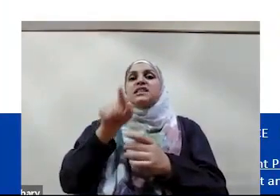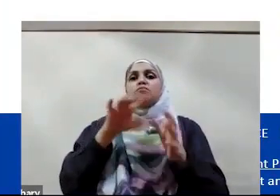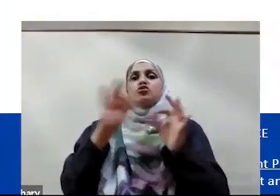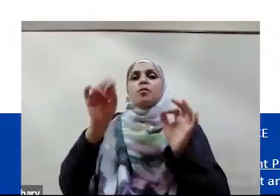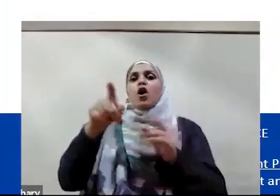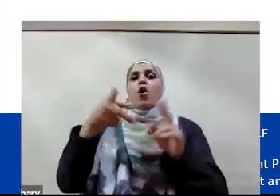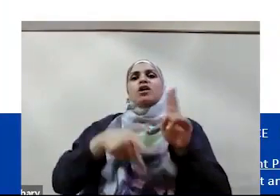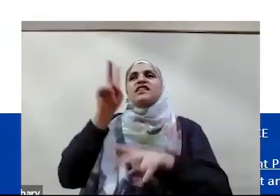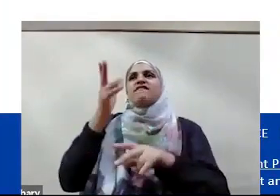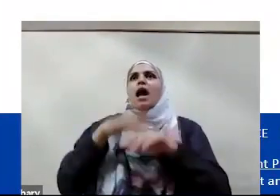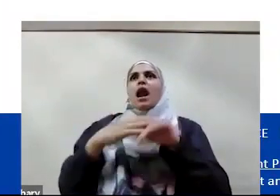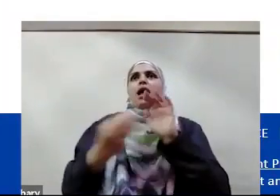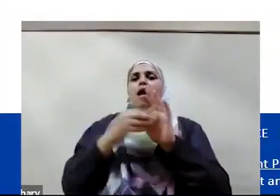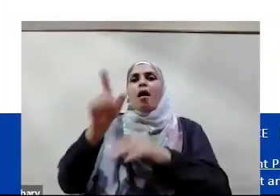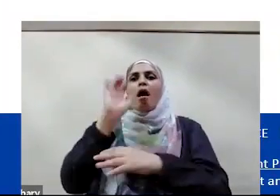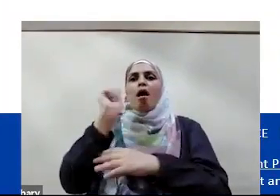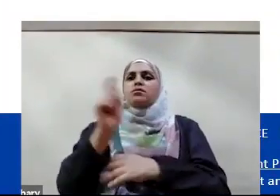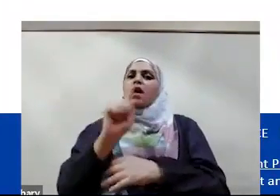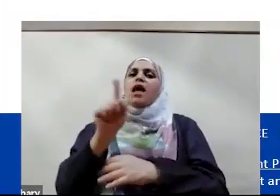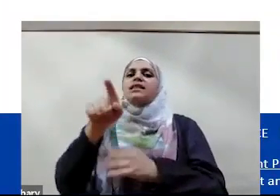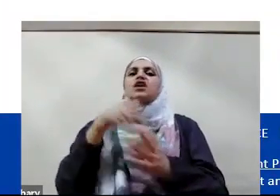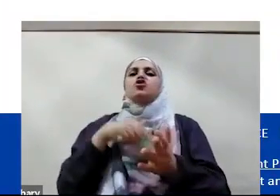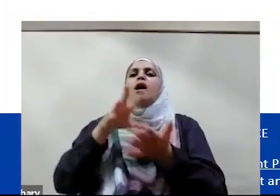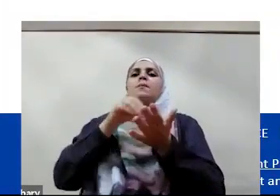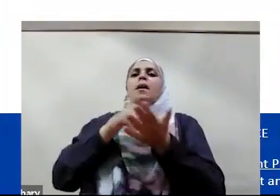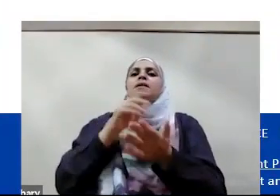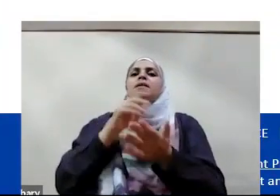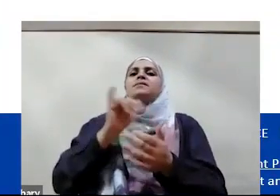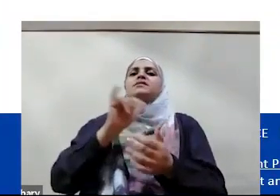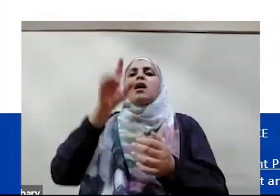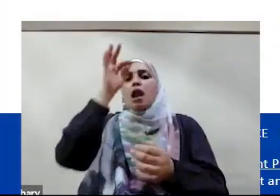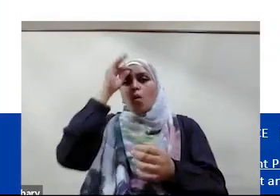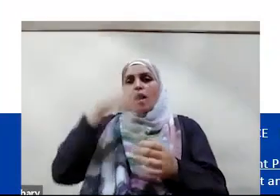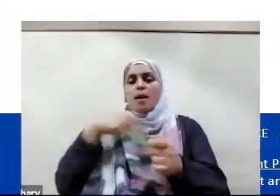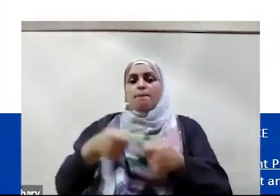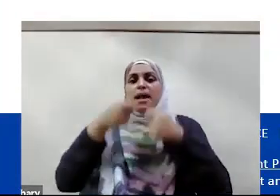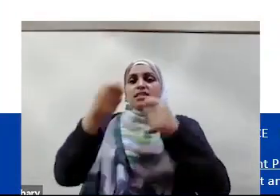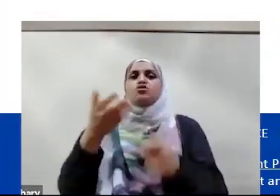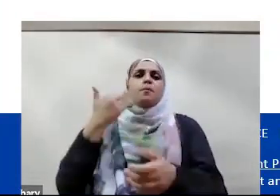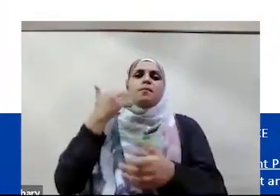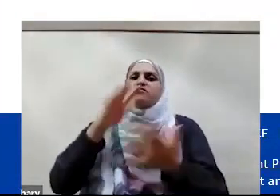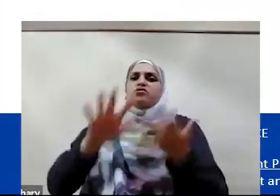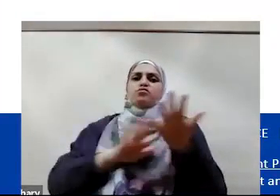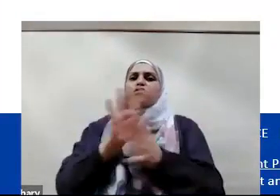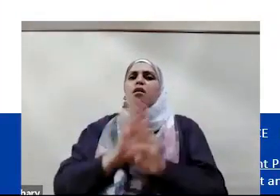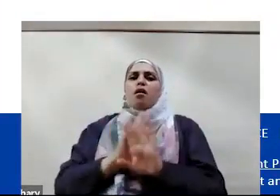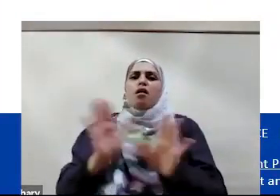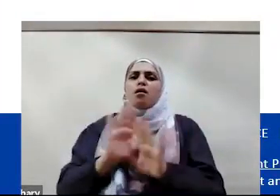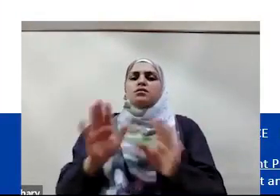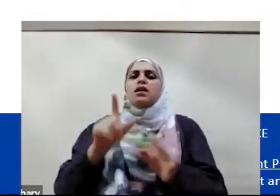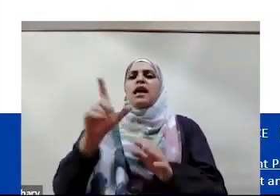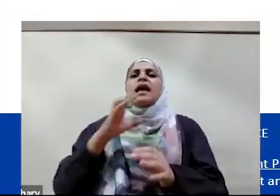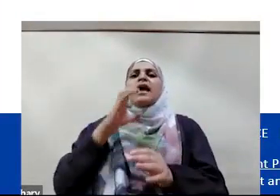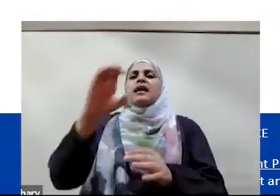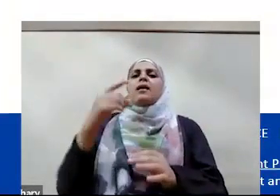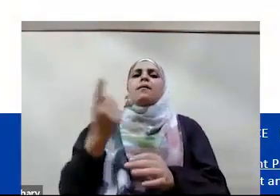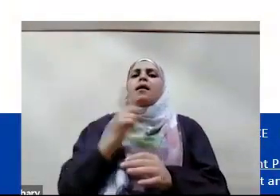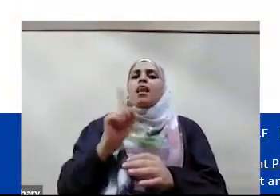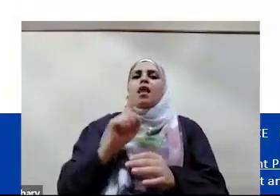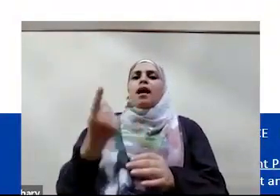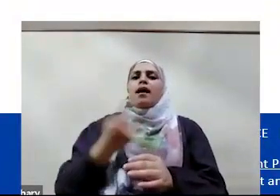بس بتبقى كلها حاجات مبدئية، لو أنا ما قدمتش ما بيكونش في مشكلة خالص، بتبقى الإجابة لأ.